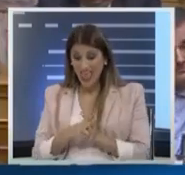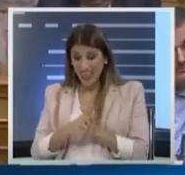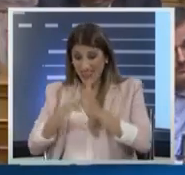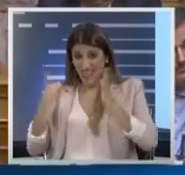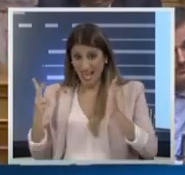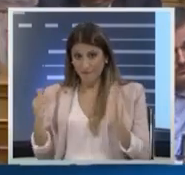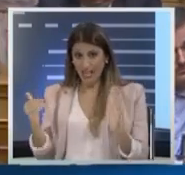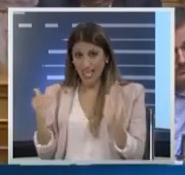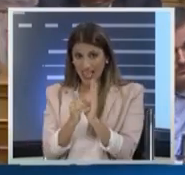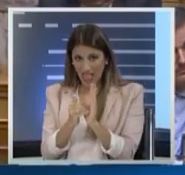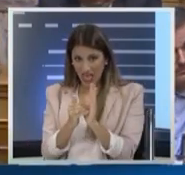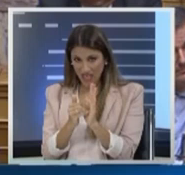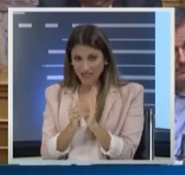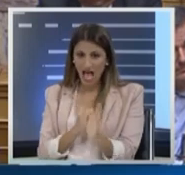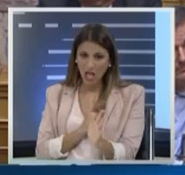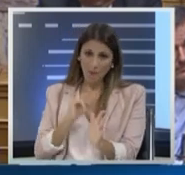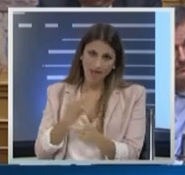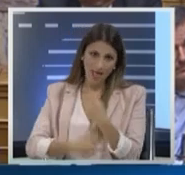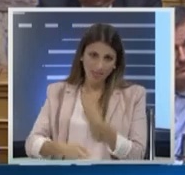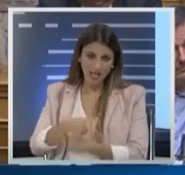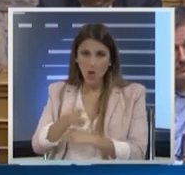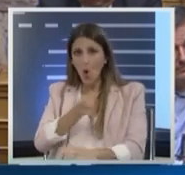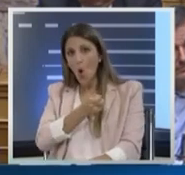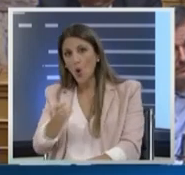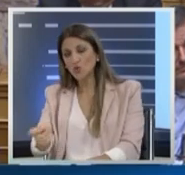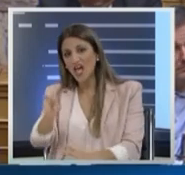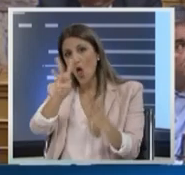17.000 αφημοί μόνο χρωστάνε τα 85 δισεκατομμύρια.